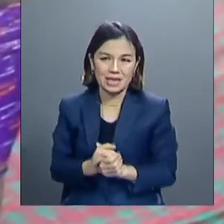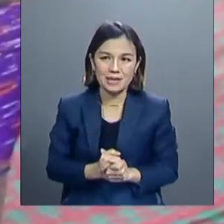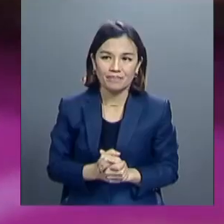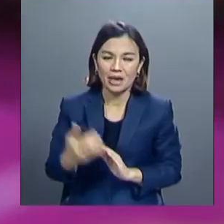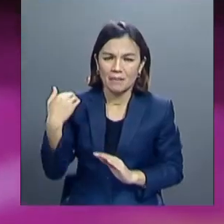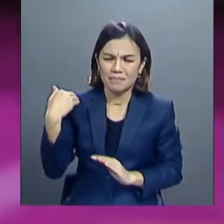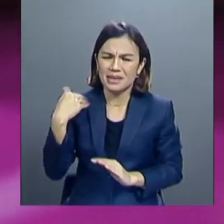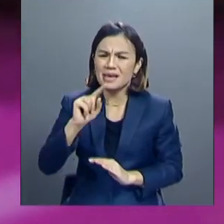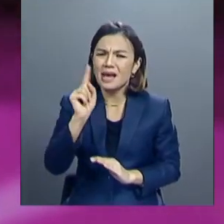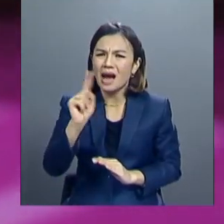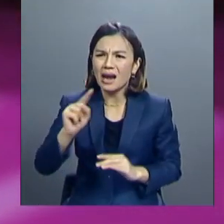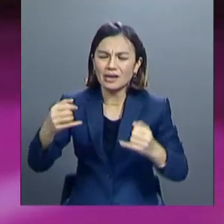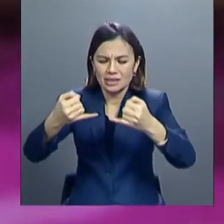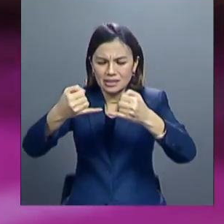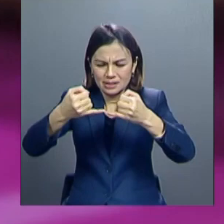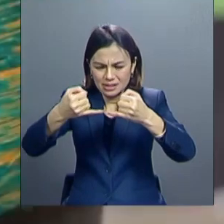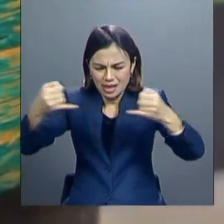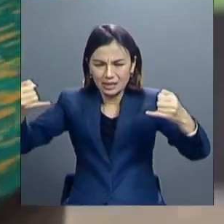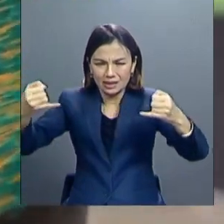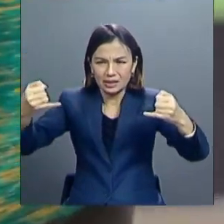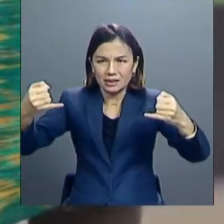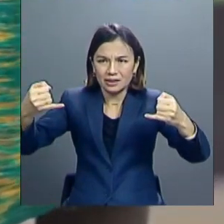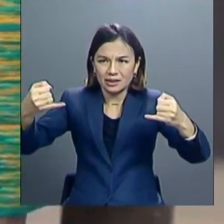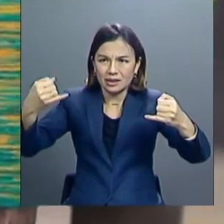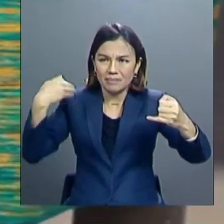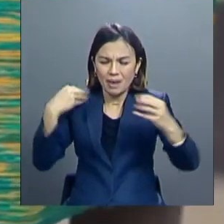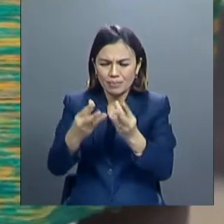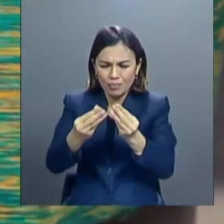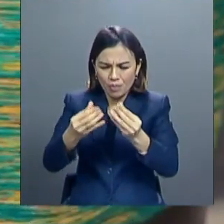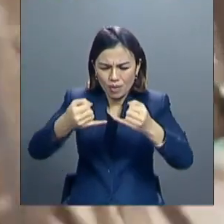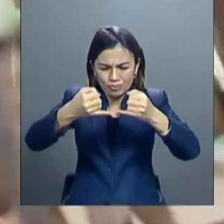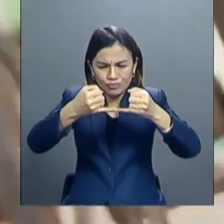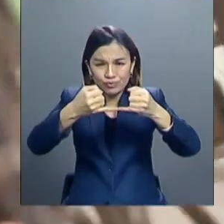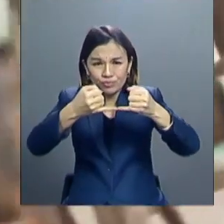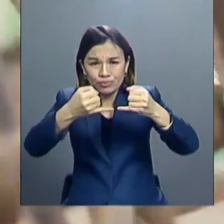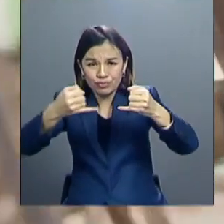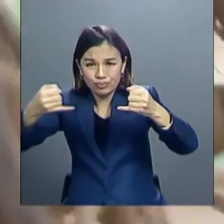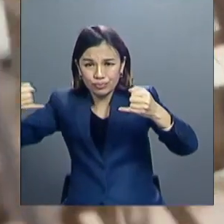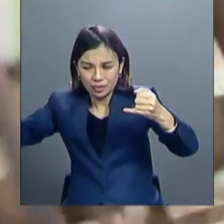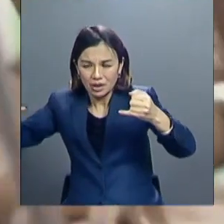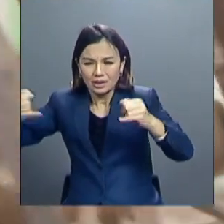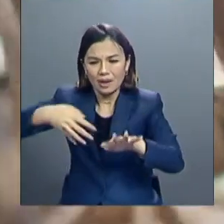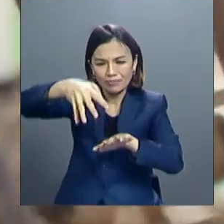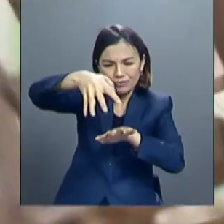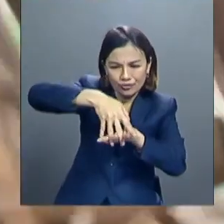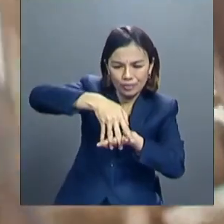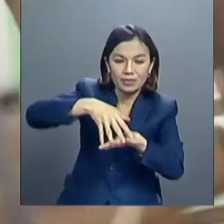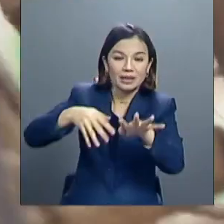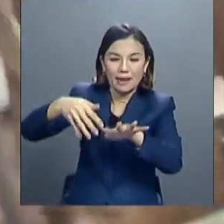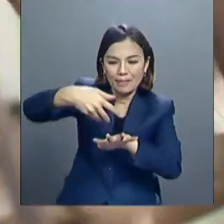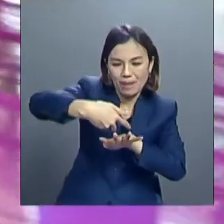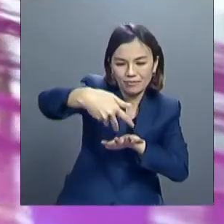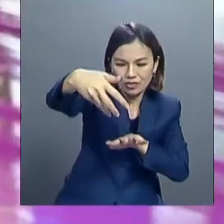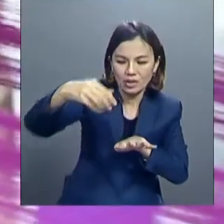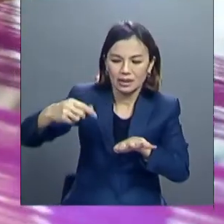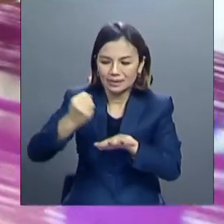อย่างเนาะเส้นตรงเขาบอกว่าวิ่งเส้นวิ่งไหมวิ่งไหมทอมันจะมี2อย่างแล้วก็แยกกันทำละ